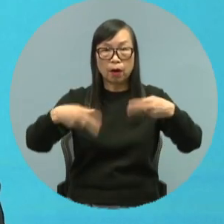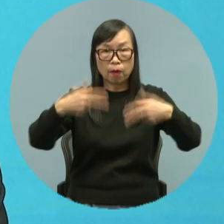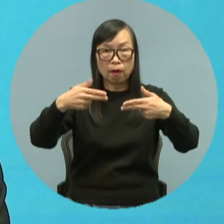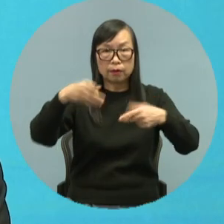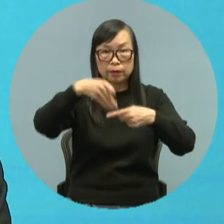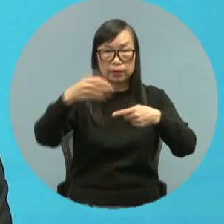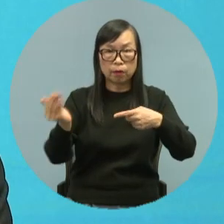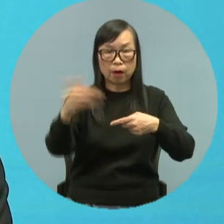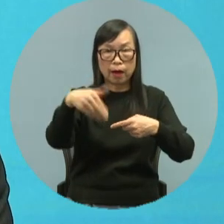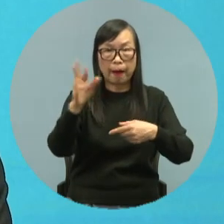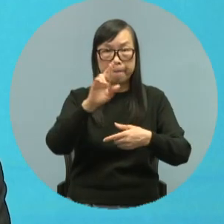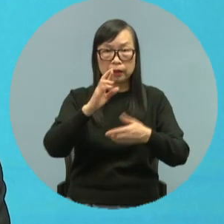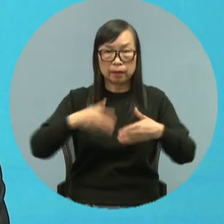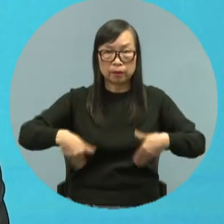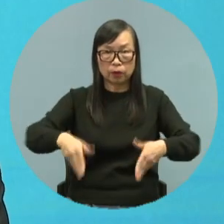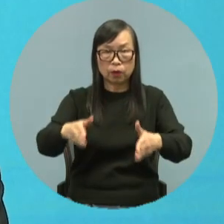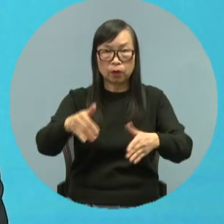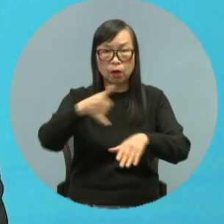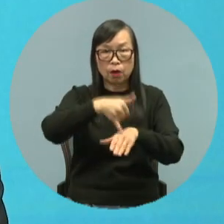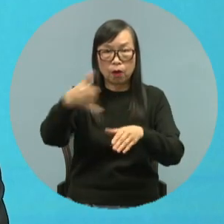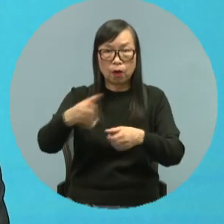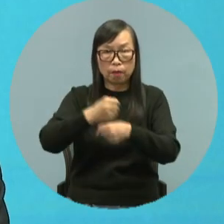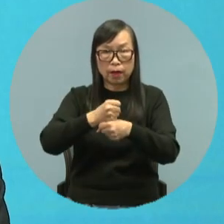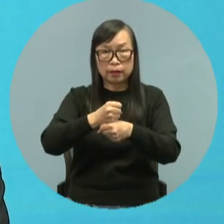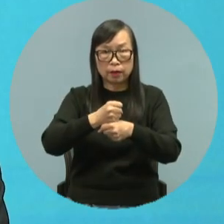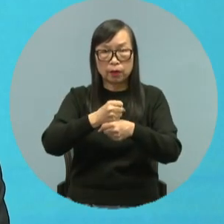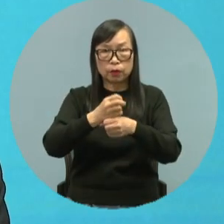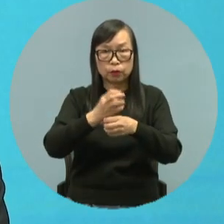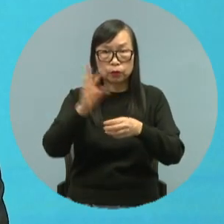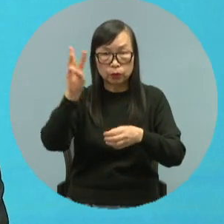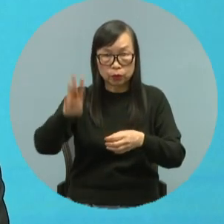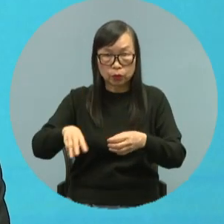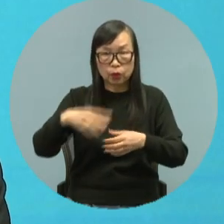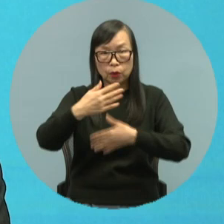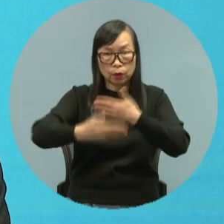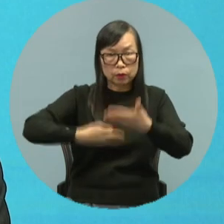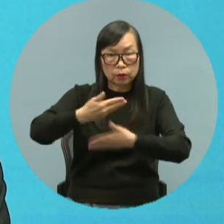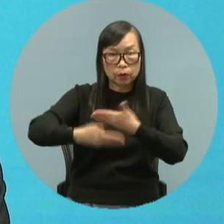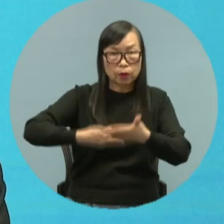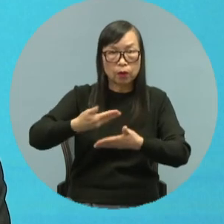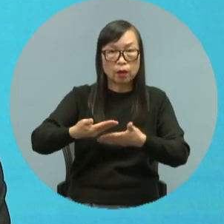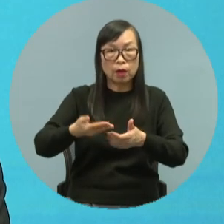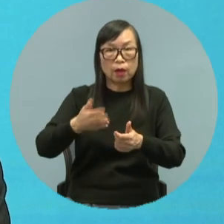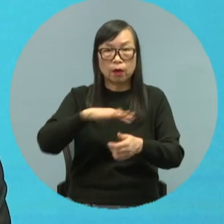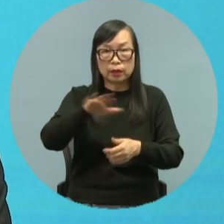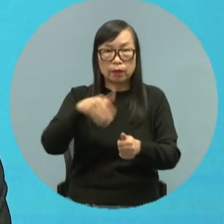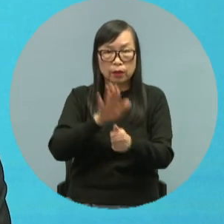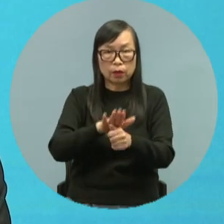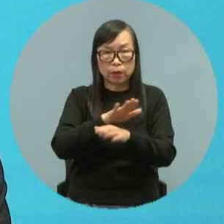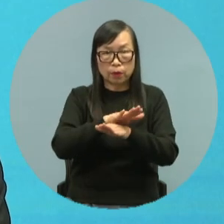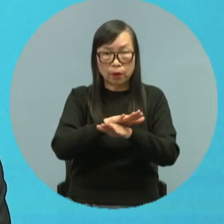灣、文錦渡和落馬洲支線，它們的運作呢，我們是為了確保安